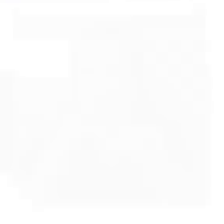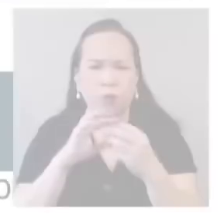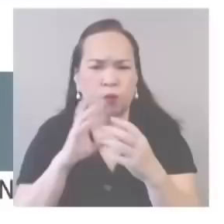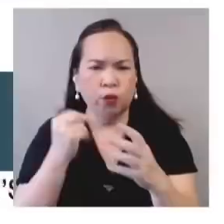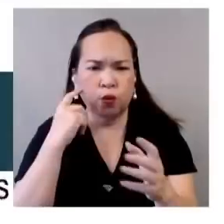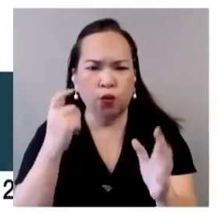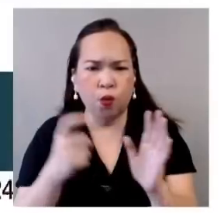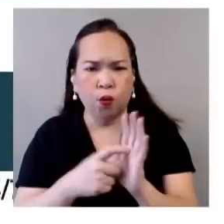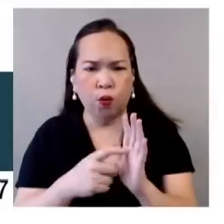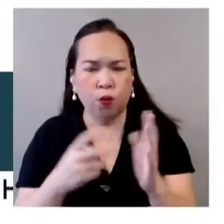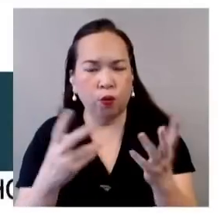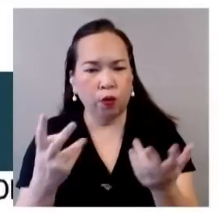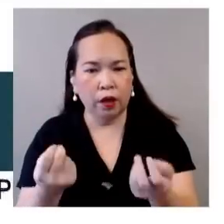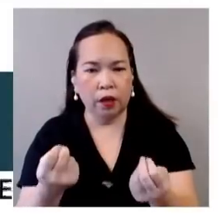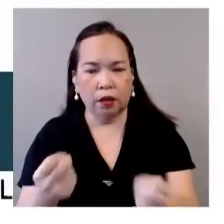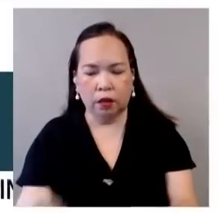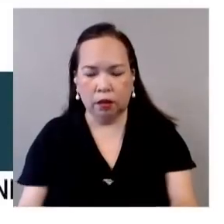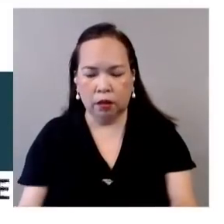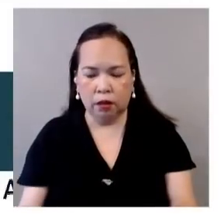ba?